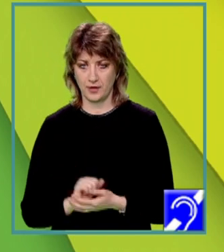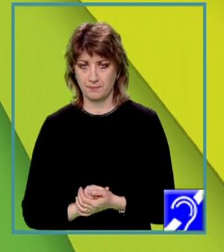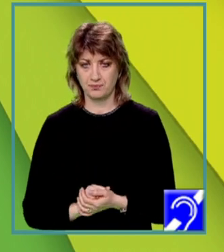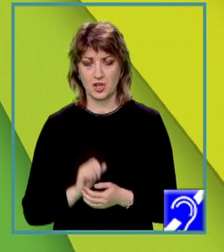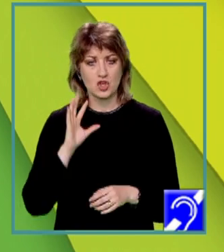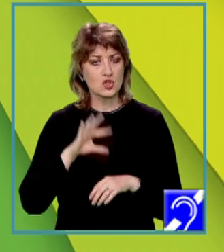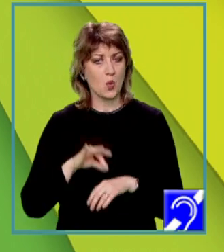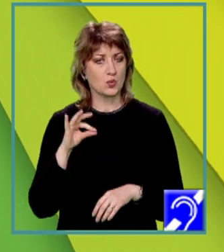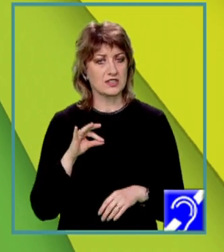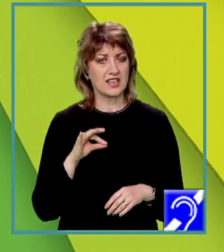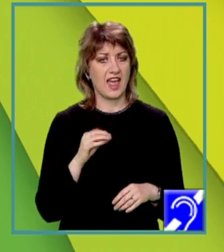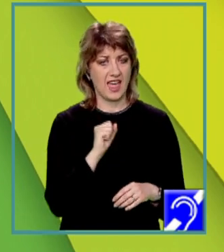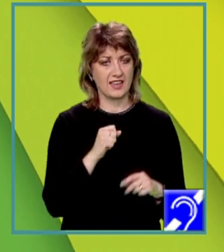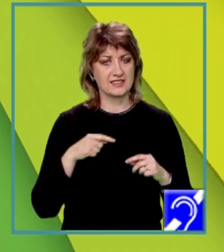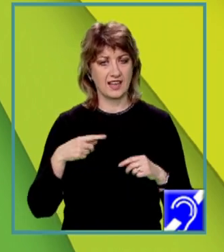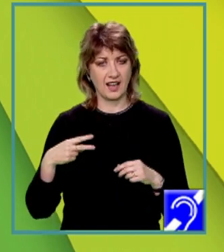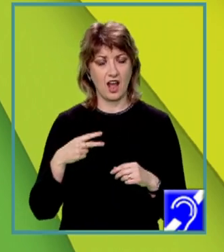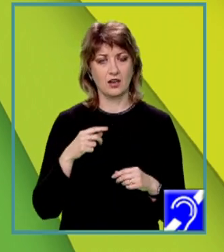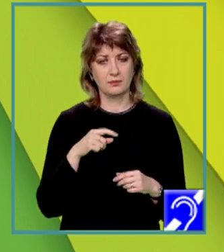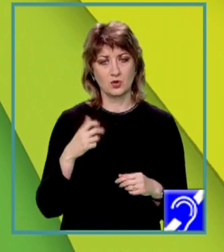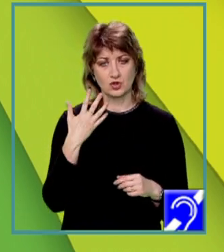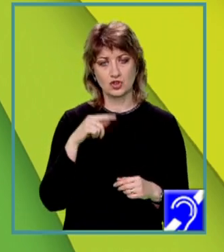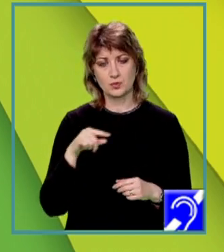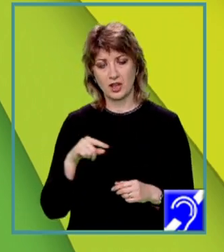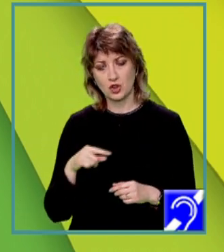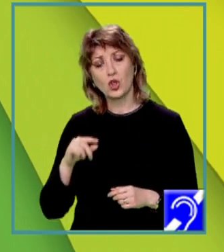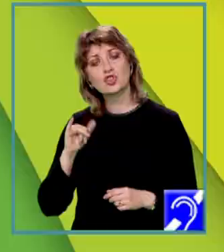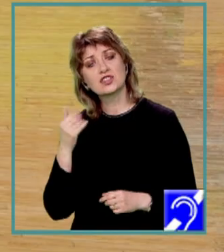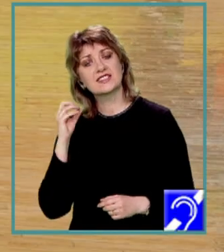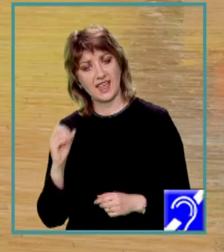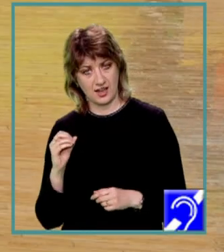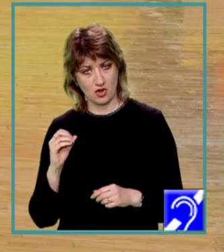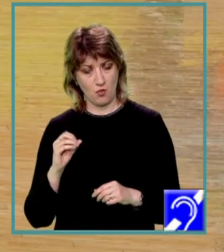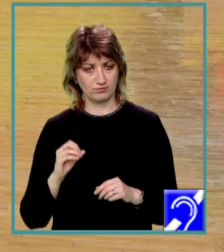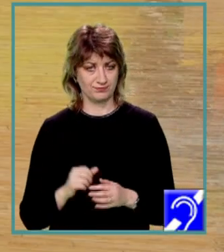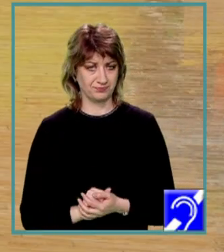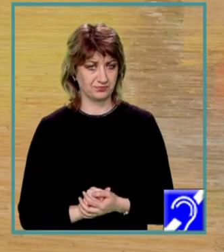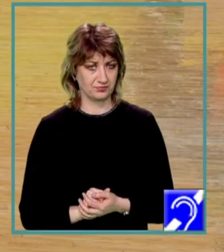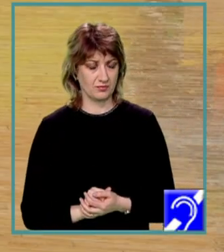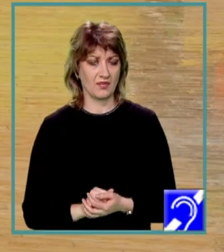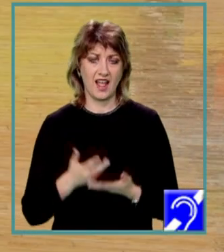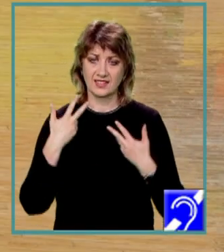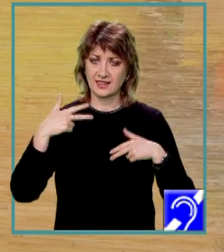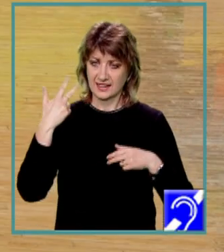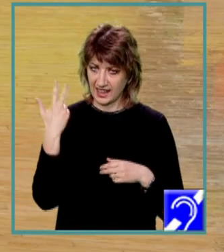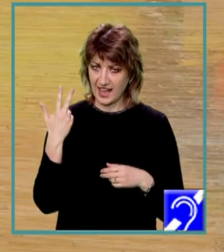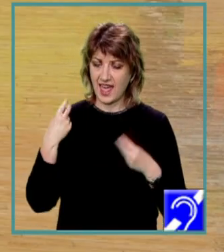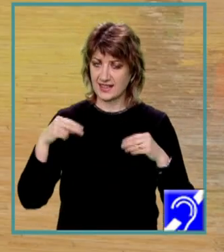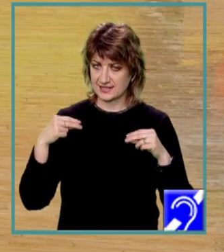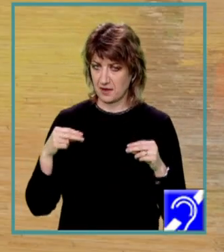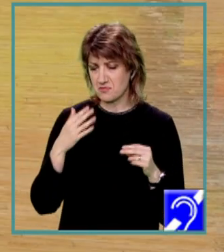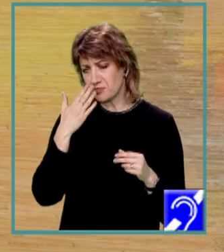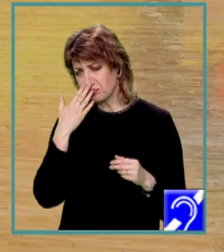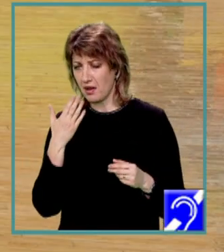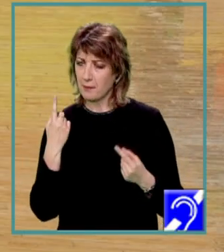soluția este egal cu cinci pe doi și 0 ă treilea exemplu este unul care pare